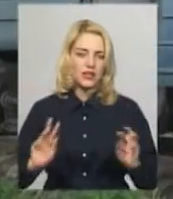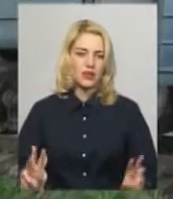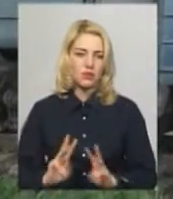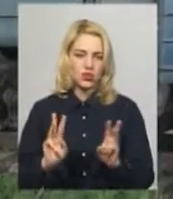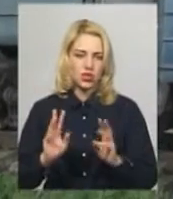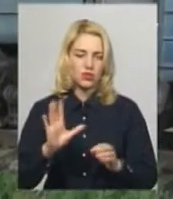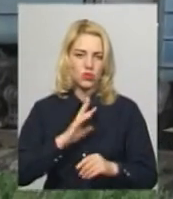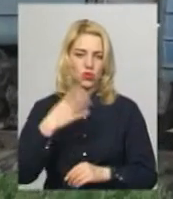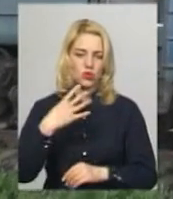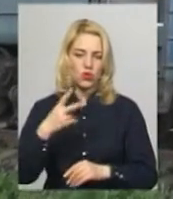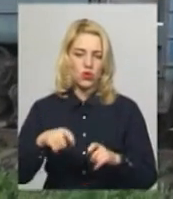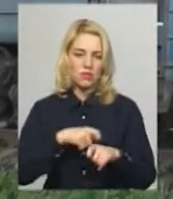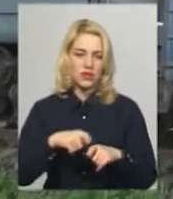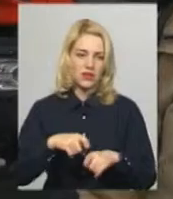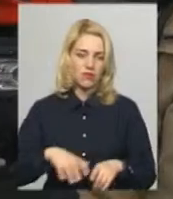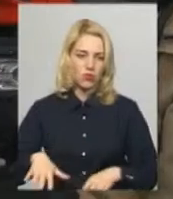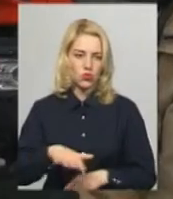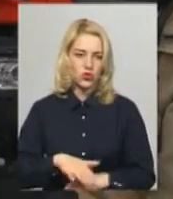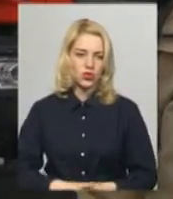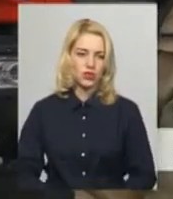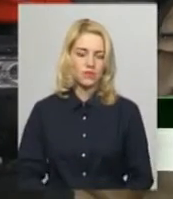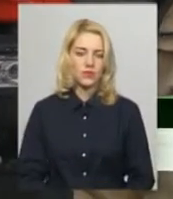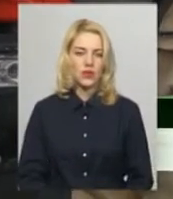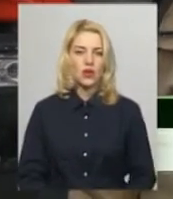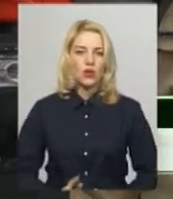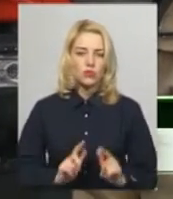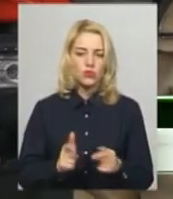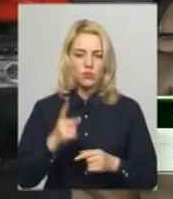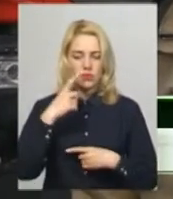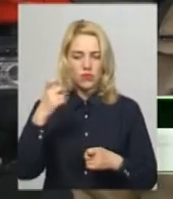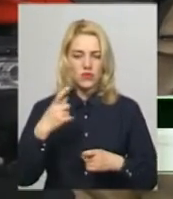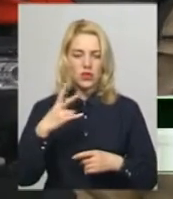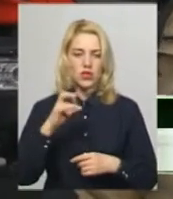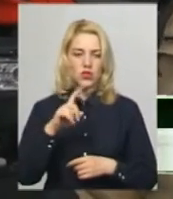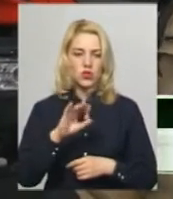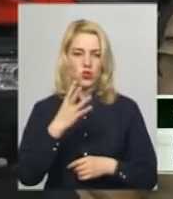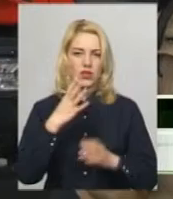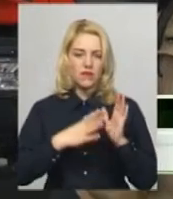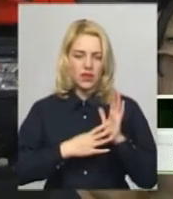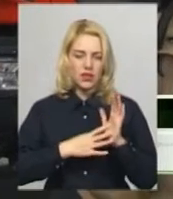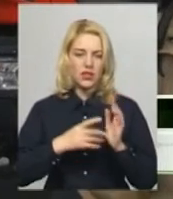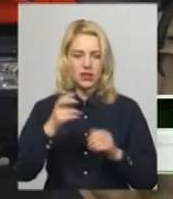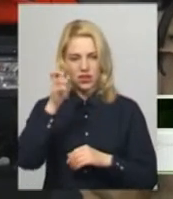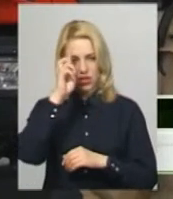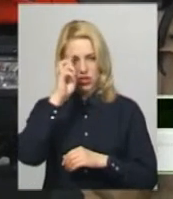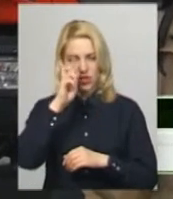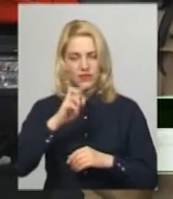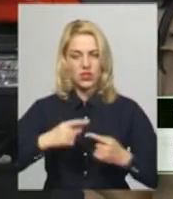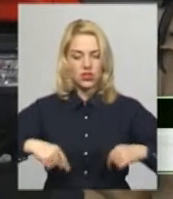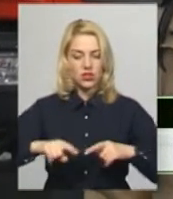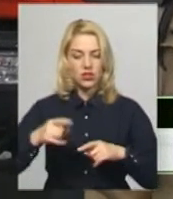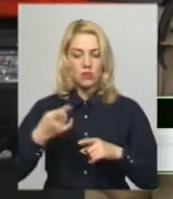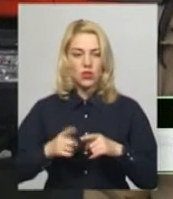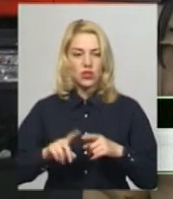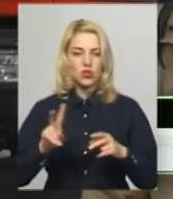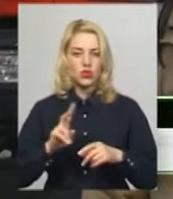40 квадратних метрів площі. Поступило повідомлення на пульт зв'язку 9-ї державної пожежно-рятувальної частини про те, що